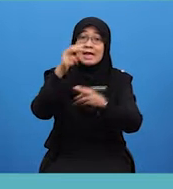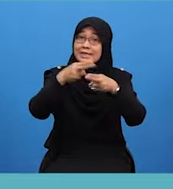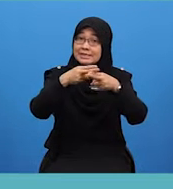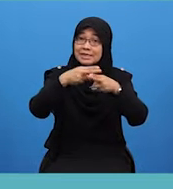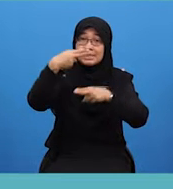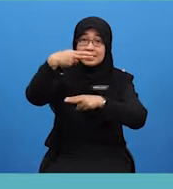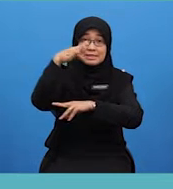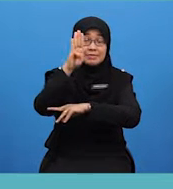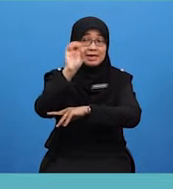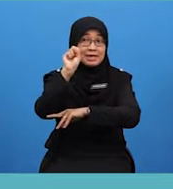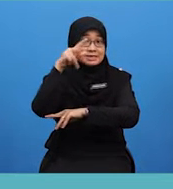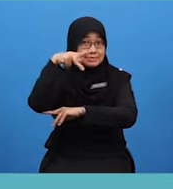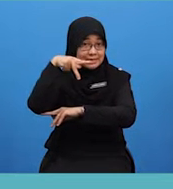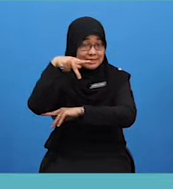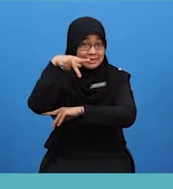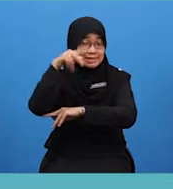HBSP.